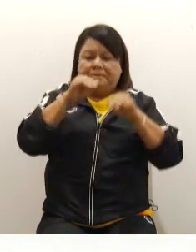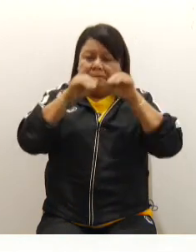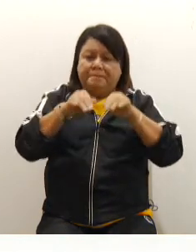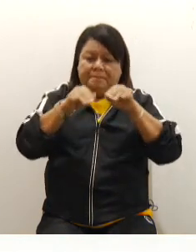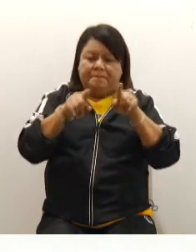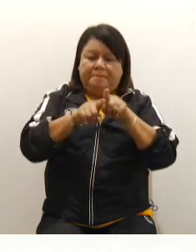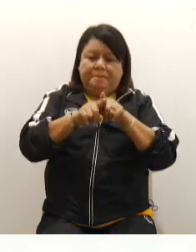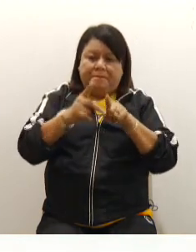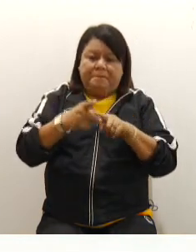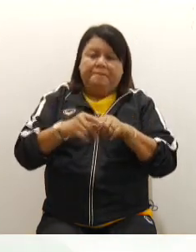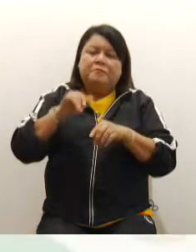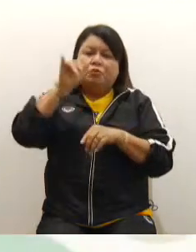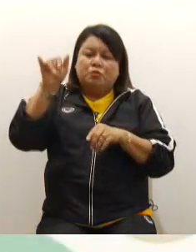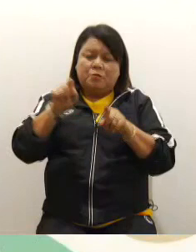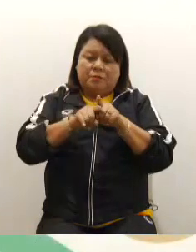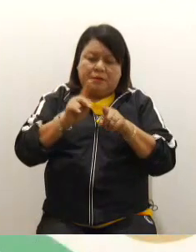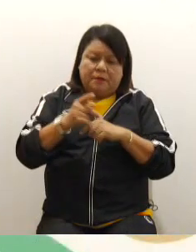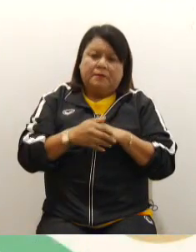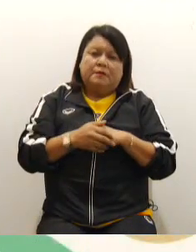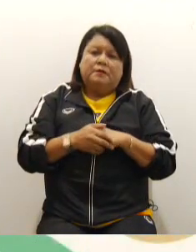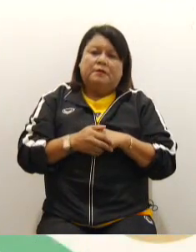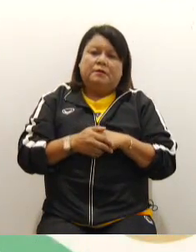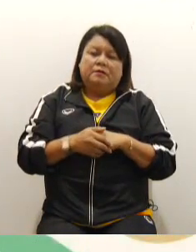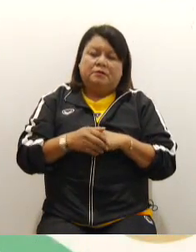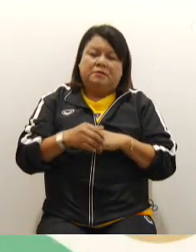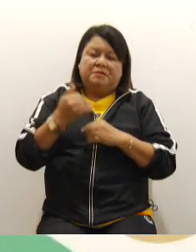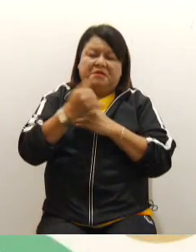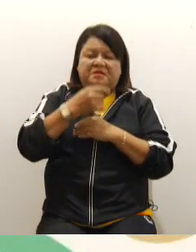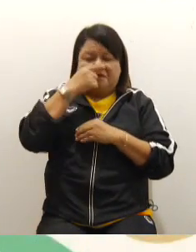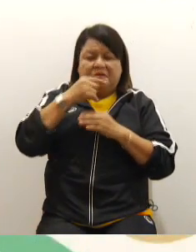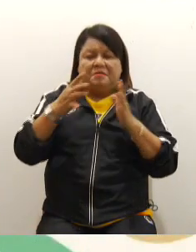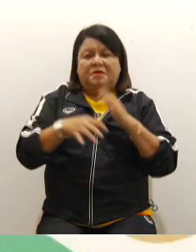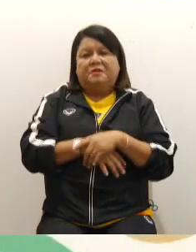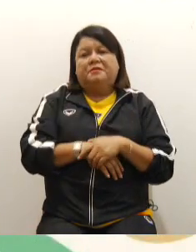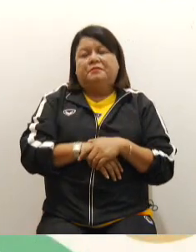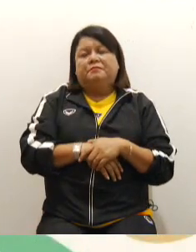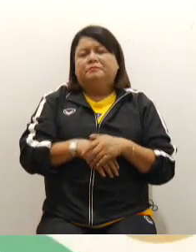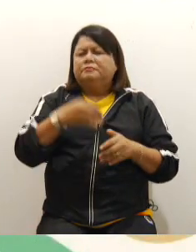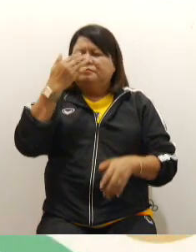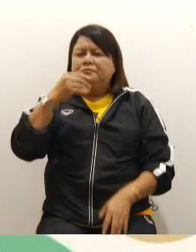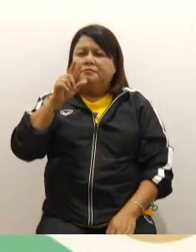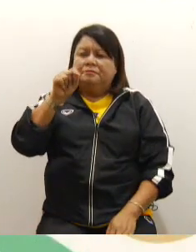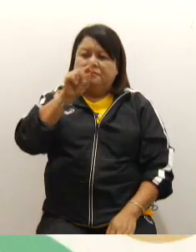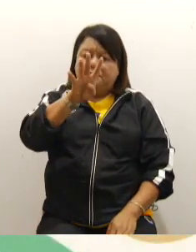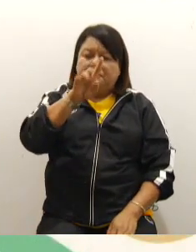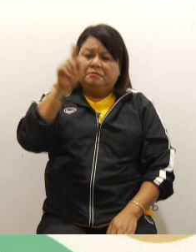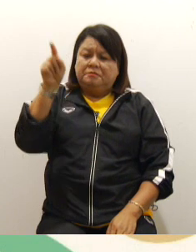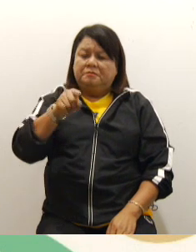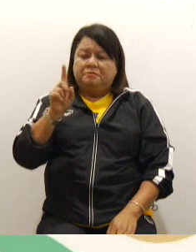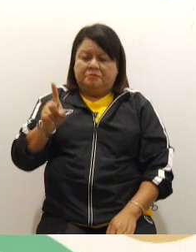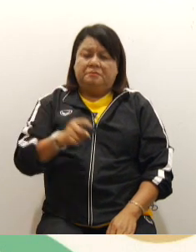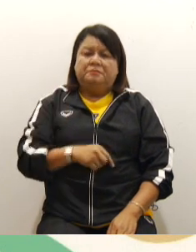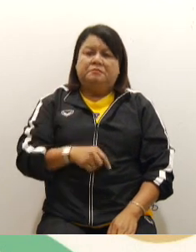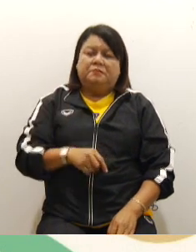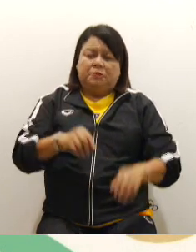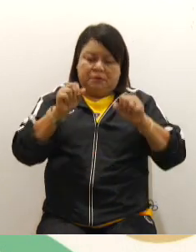กันในยุโรปก็เช่นกันนะมีที่เราเนี่ยที่เยอะมากเลยนะคะทำไมถึงต้อง24:1เนื่องจากว่าเราสามารถดู